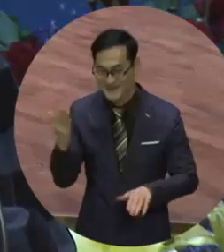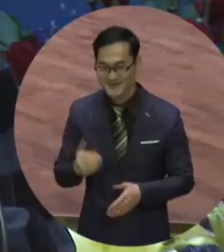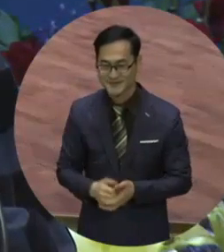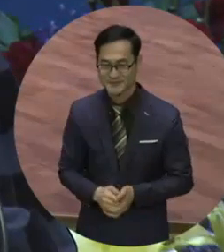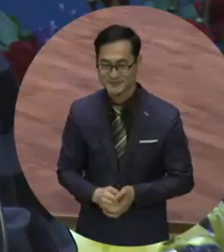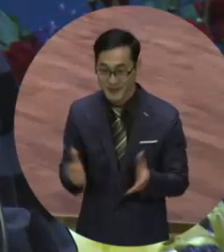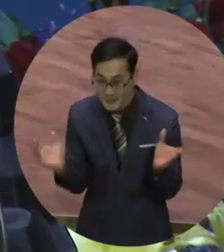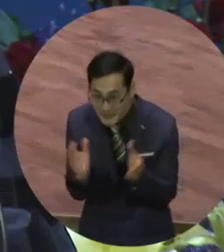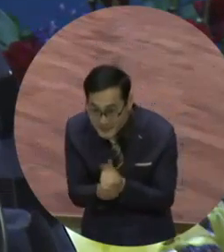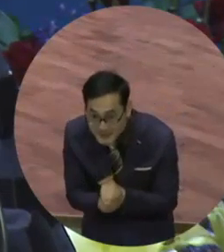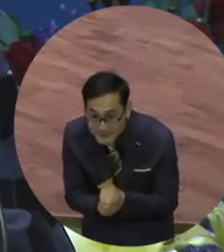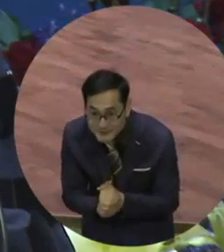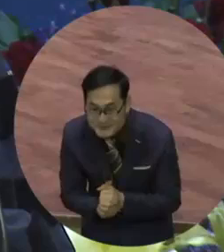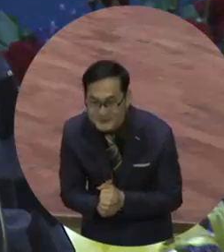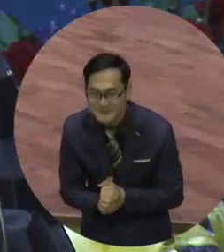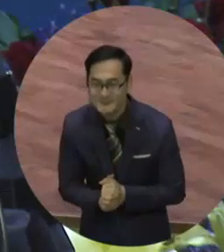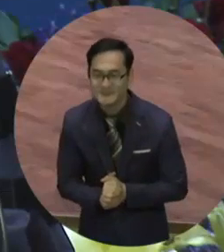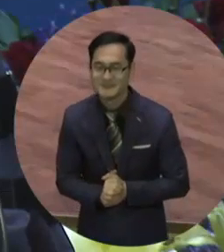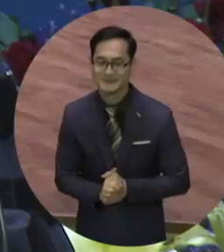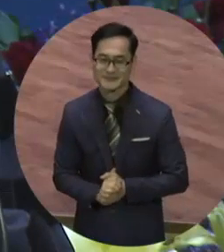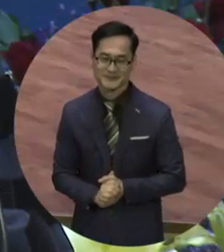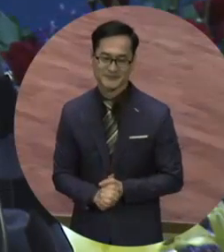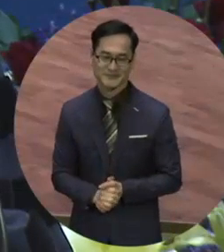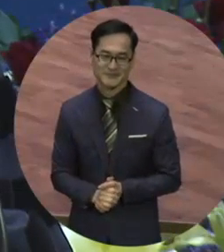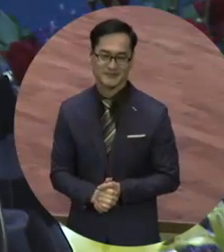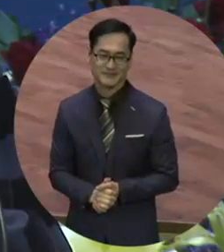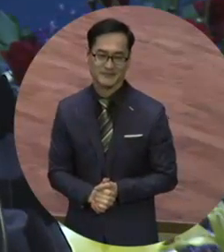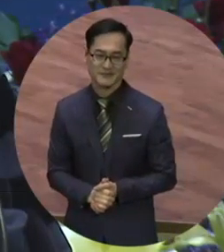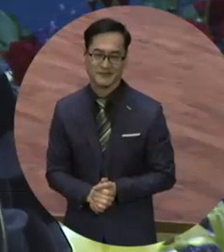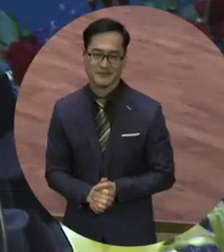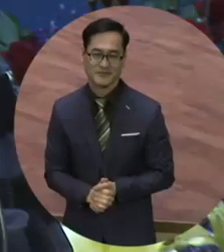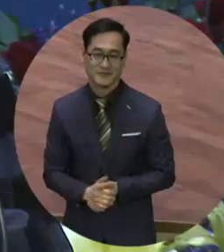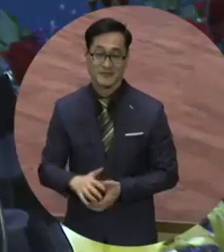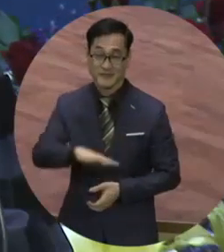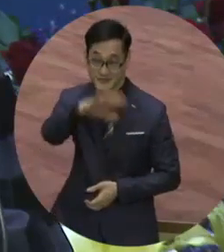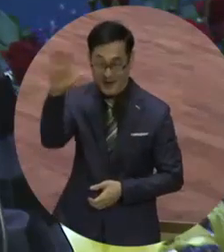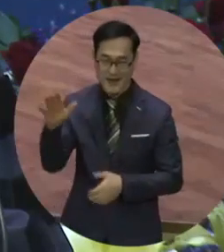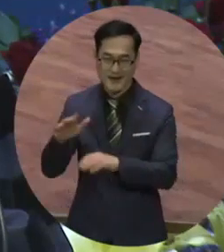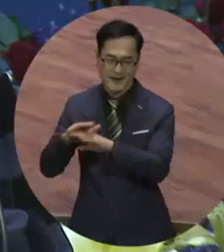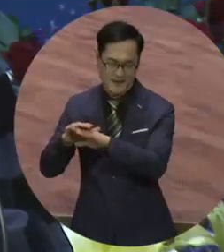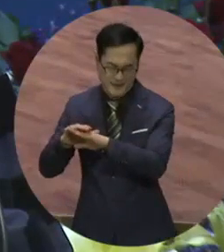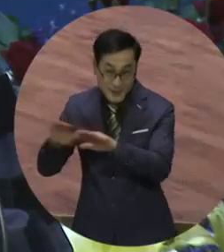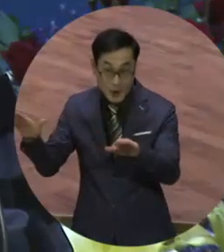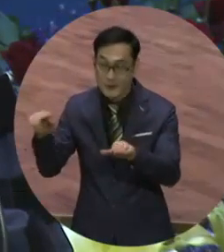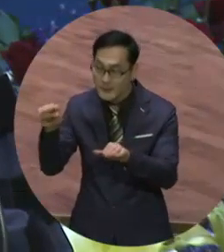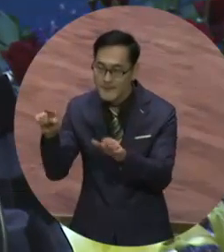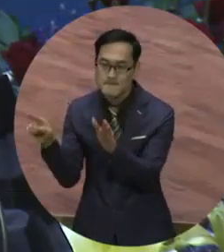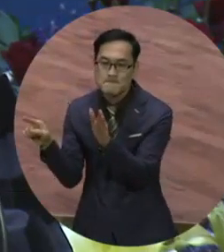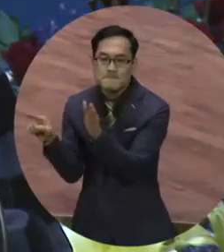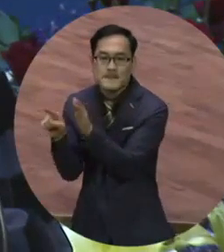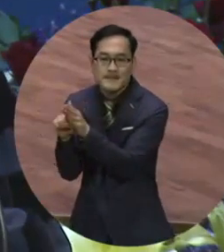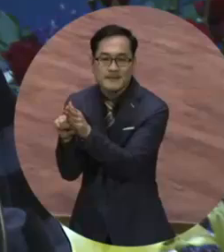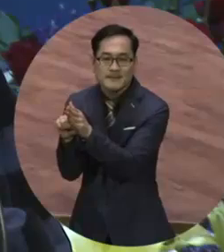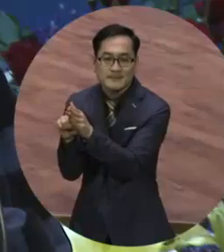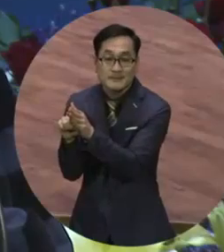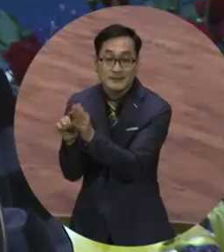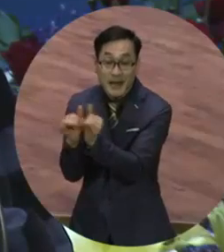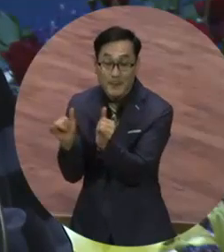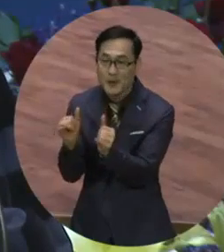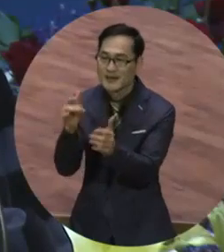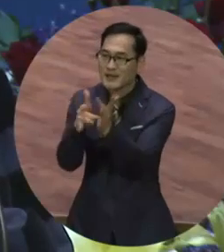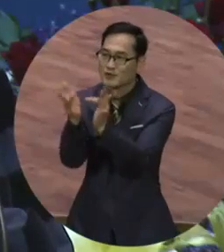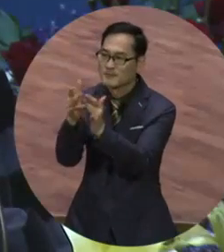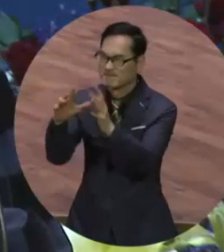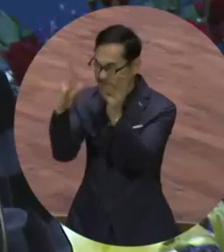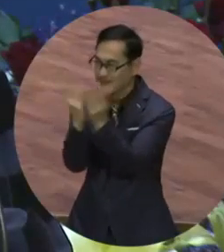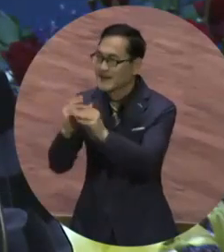믿으시기 바랍니다. 그거는 자절로 다 해결되는 거. 이거 믿고 있는 사람은 저절로 다 그분이 해결했기 때문에 해결 다 되게 돼